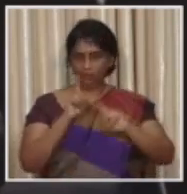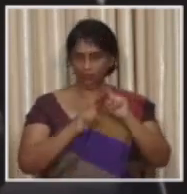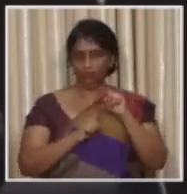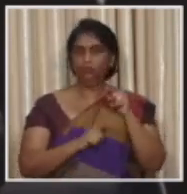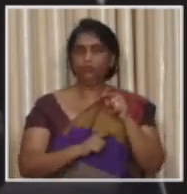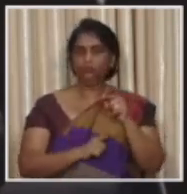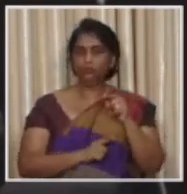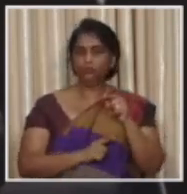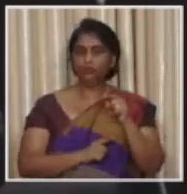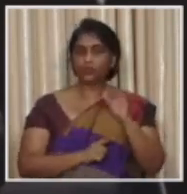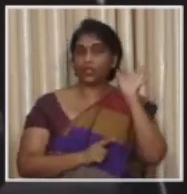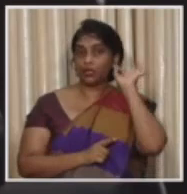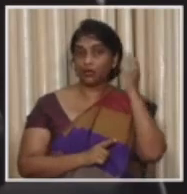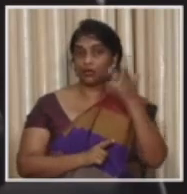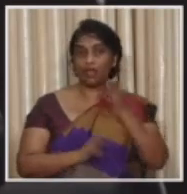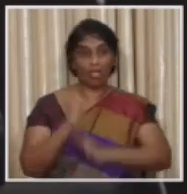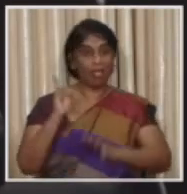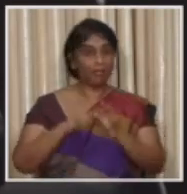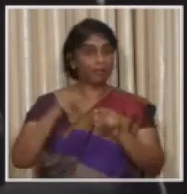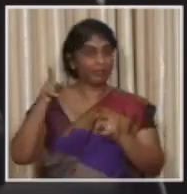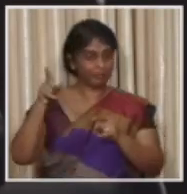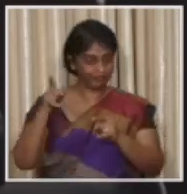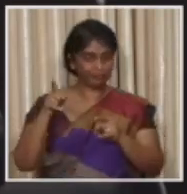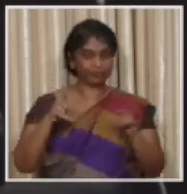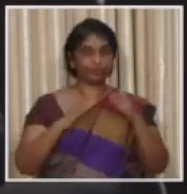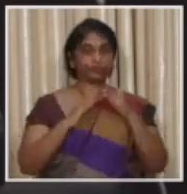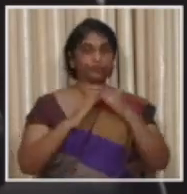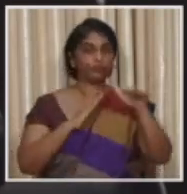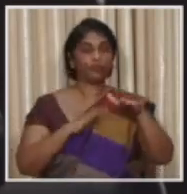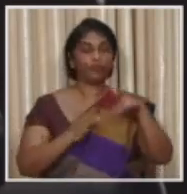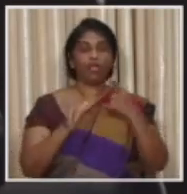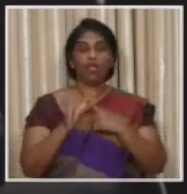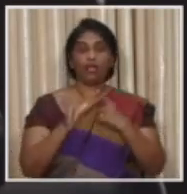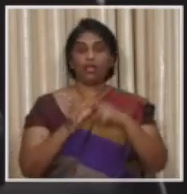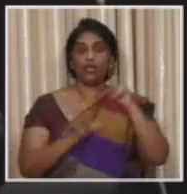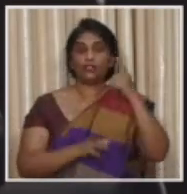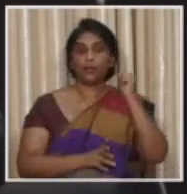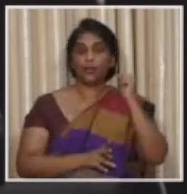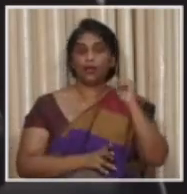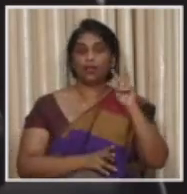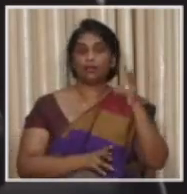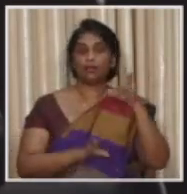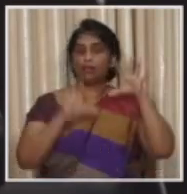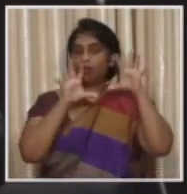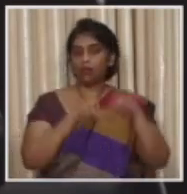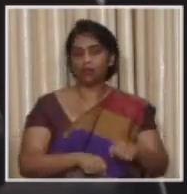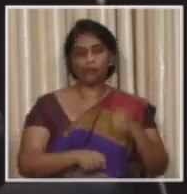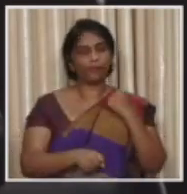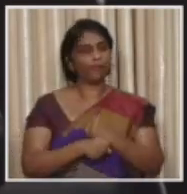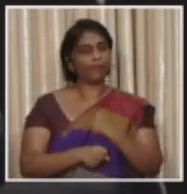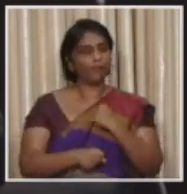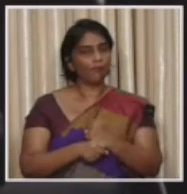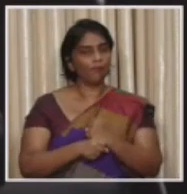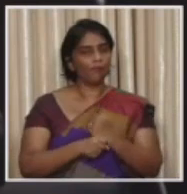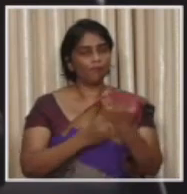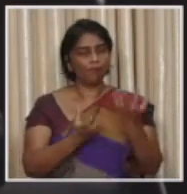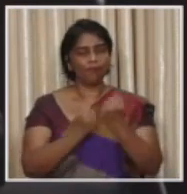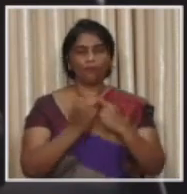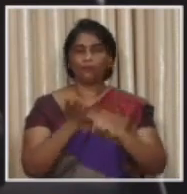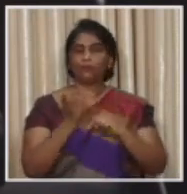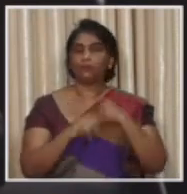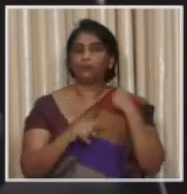අර රත්තරන් මන්ත්‍රීවරයාට ඉඩම් අක්කර 150ක් 200ක් වෙනම අල්ලගෙන ඉන්නවා. ඒක දැන් ආණ්ඩුවෙන් ගන්න බදු